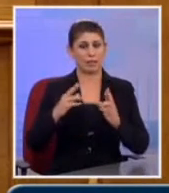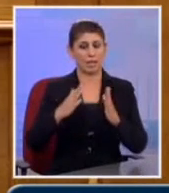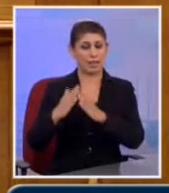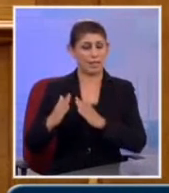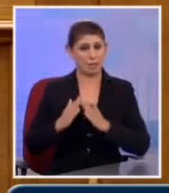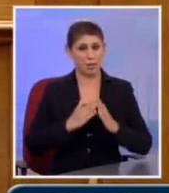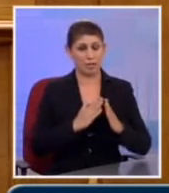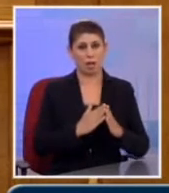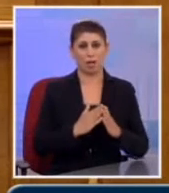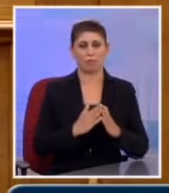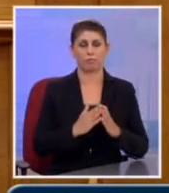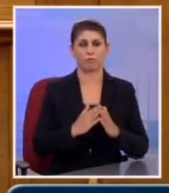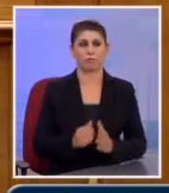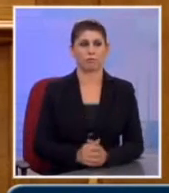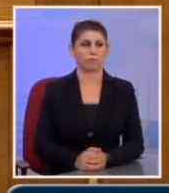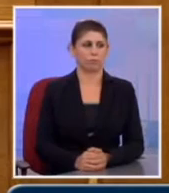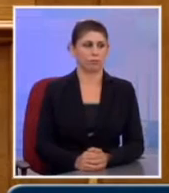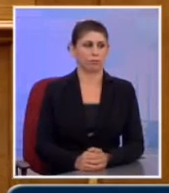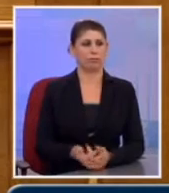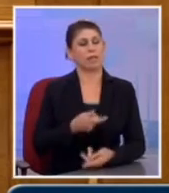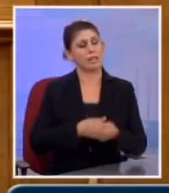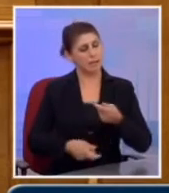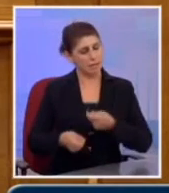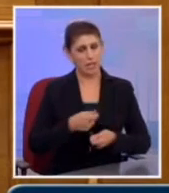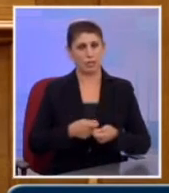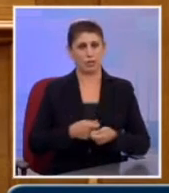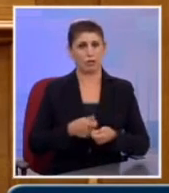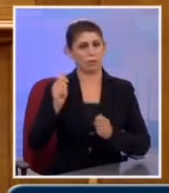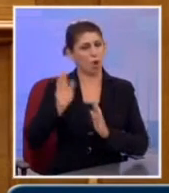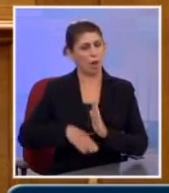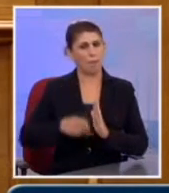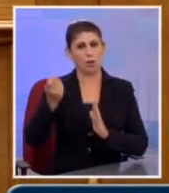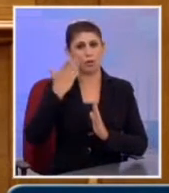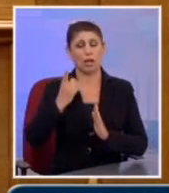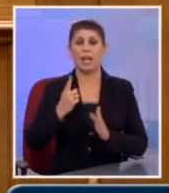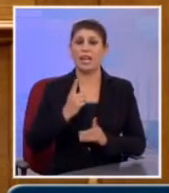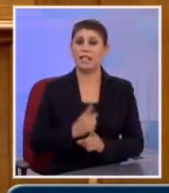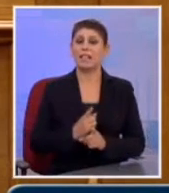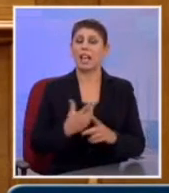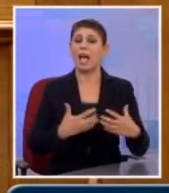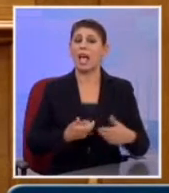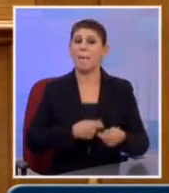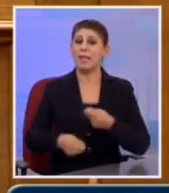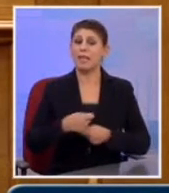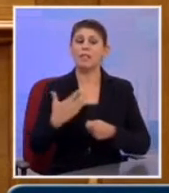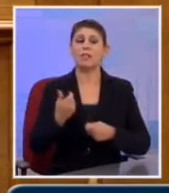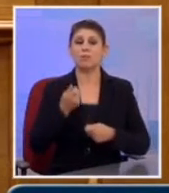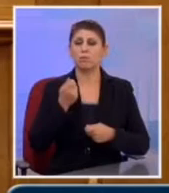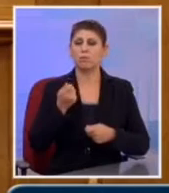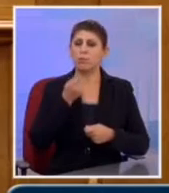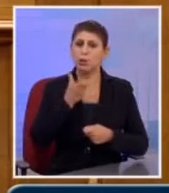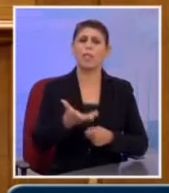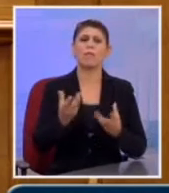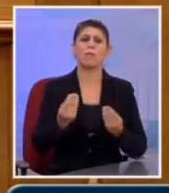νοικοκυριά και για τις επιχειρήσεις, ιδιαίτερα τις ενεργοβόρες επιχειρήσεις. Και νομίζουμε ότι με